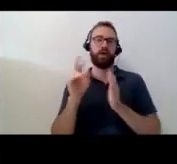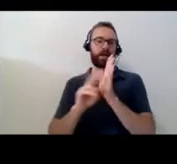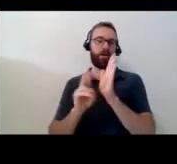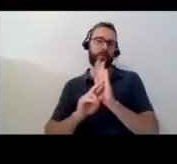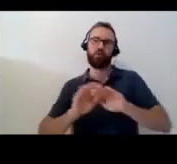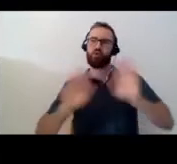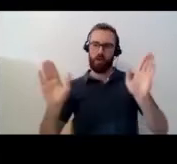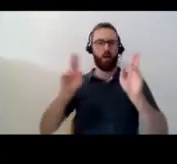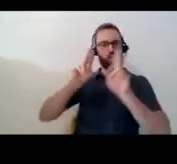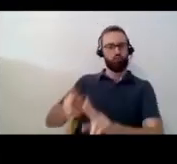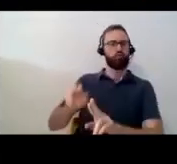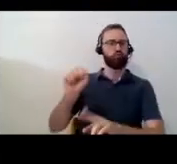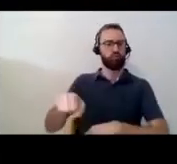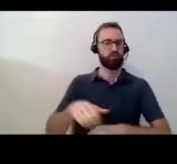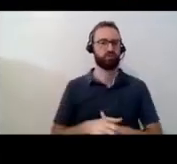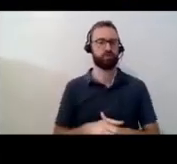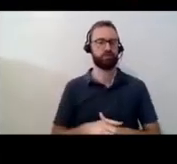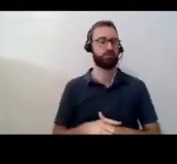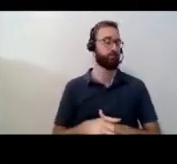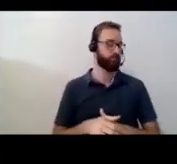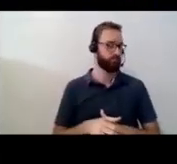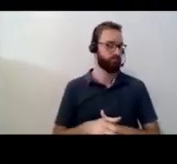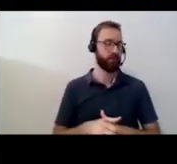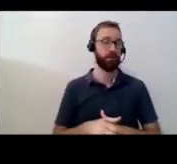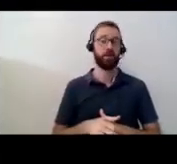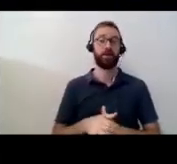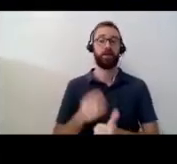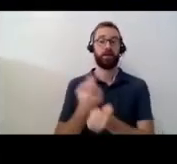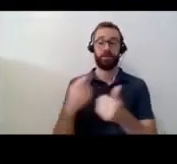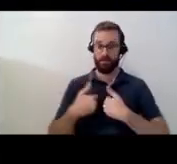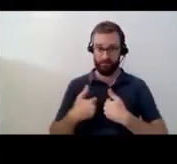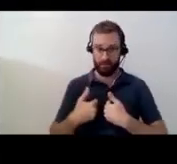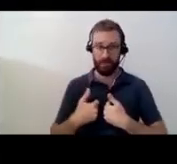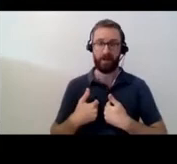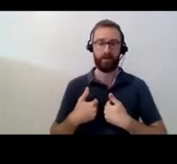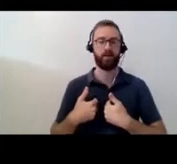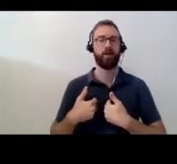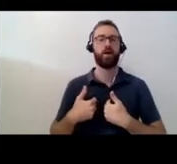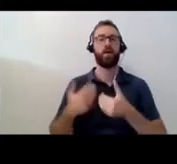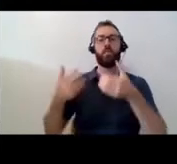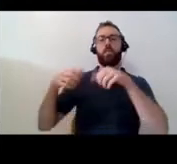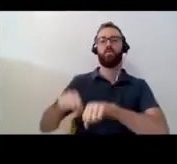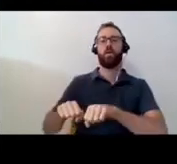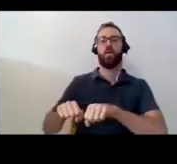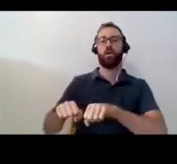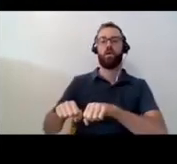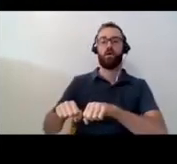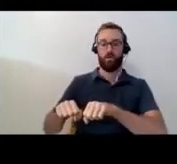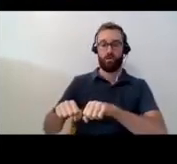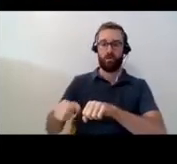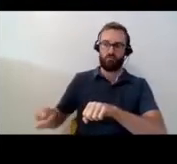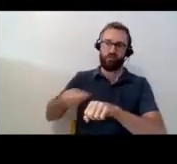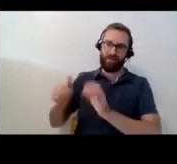reconnues. Ce qui fait en sorte que les vétérinaires ont maintenant le pouvoir, par l'effet de l'article 7,